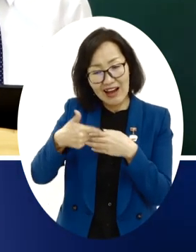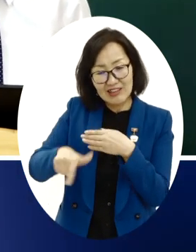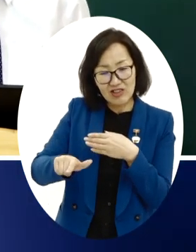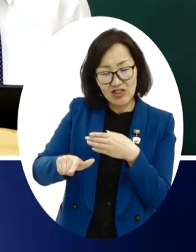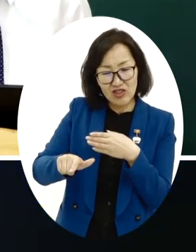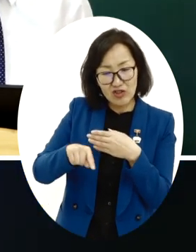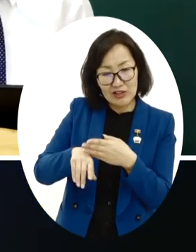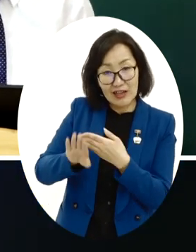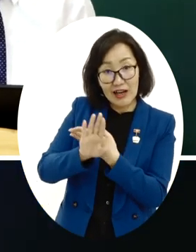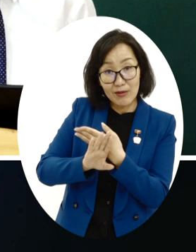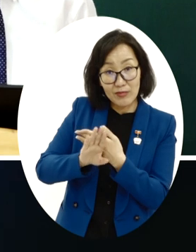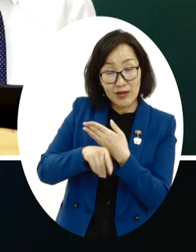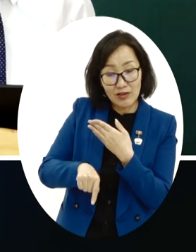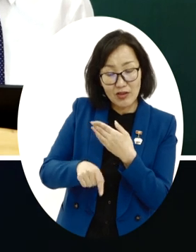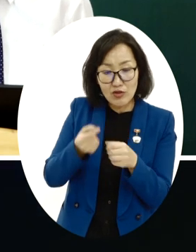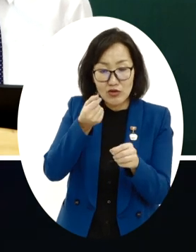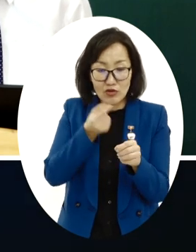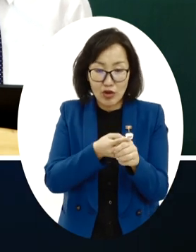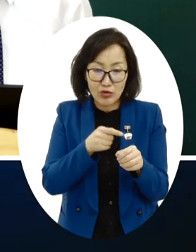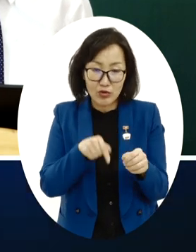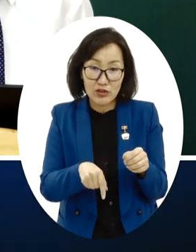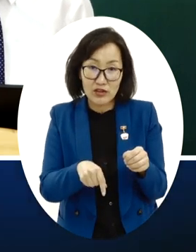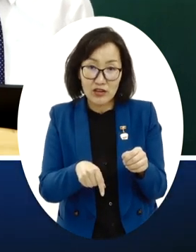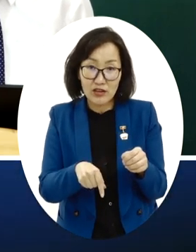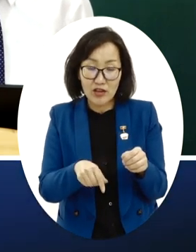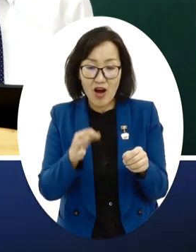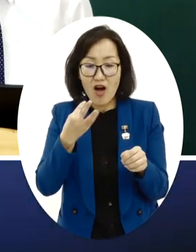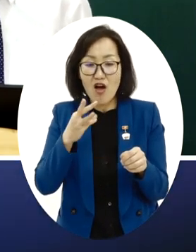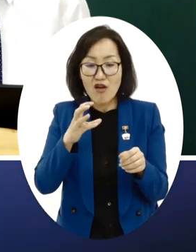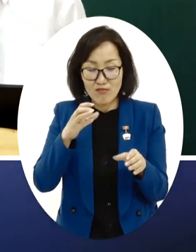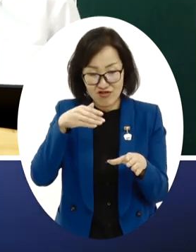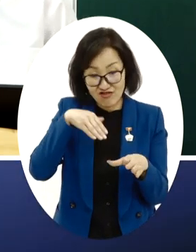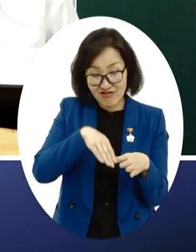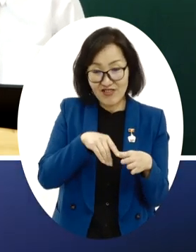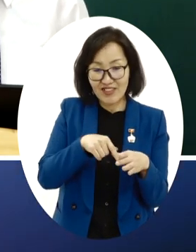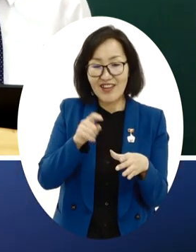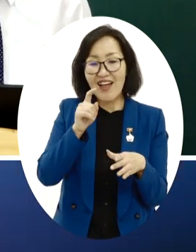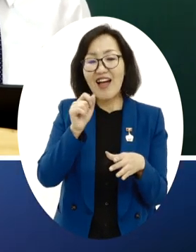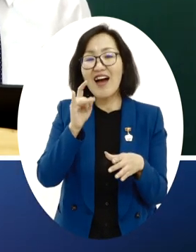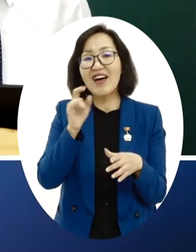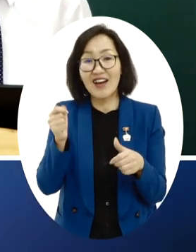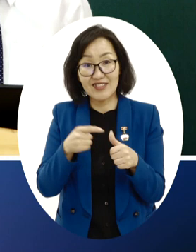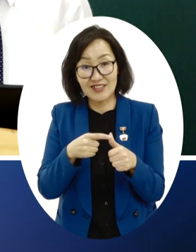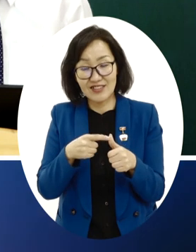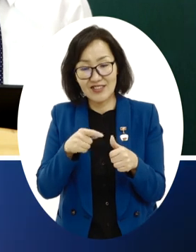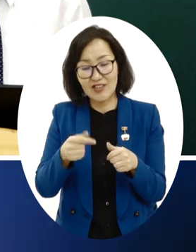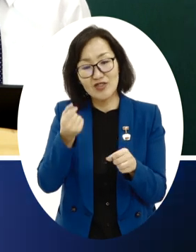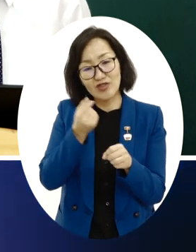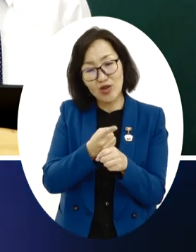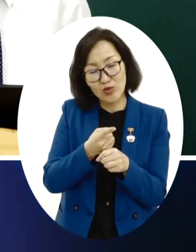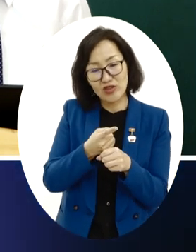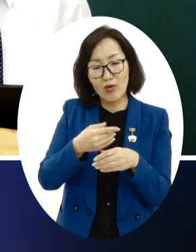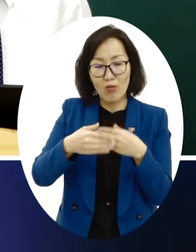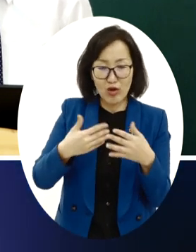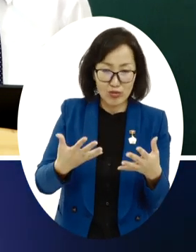гадны нөлөөллөөс хамгаалах зориултын бүхий аймсны бүрдэлсийг аймсны хараа гэнэ. Харааг үхрийн бүлгээр